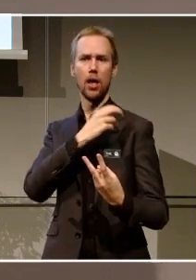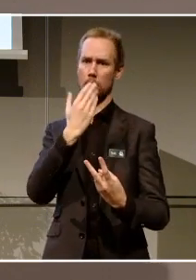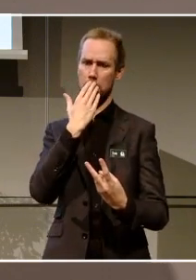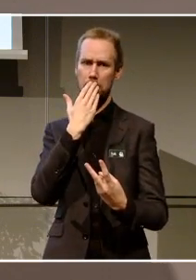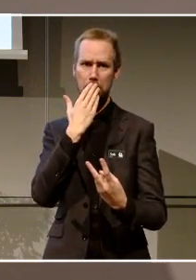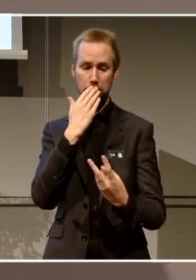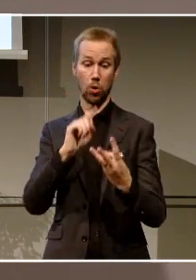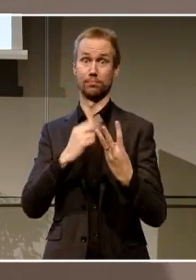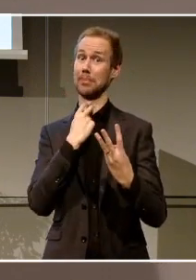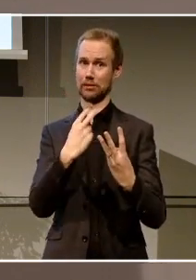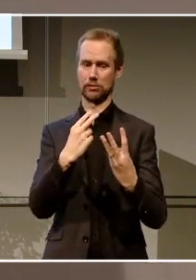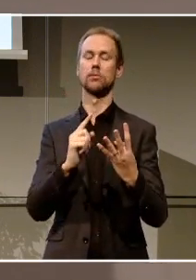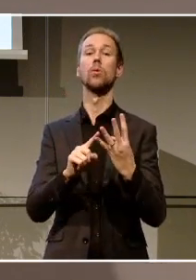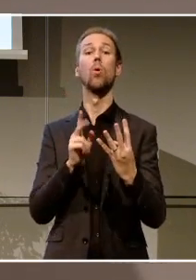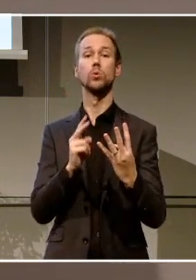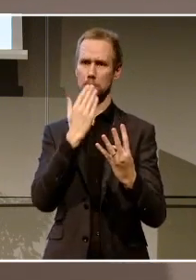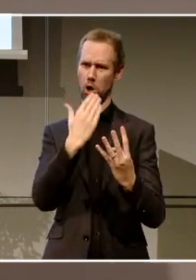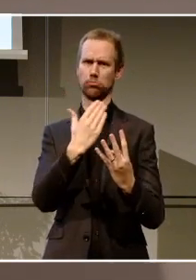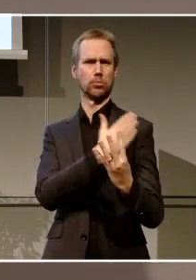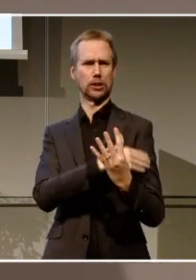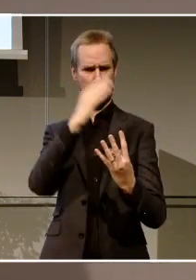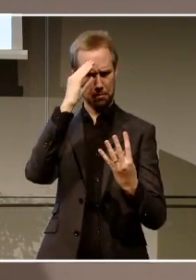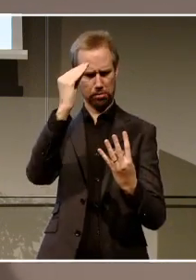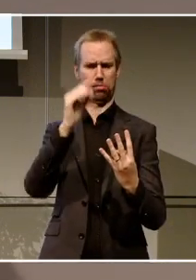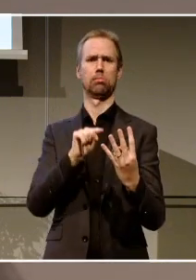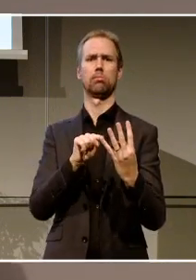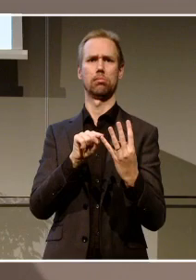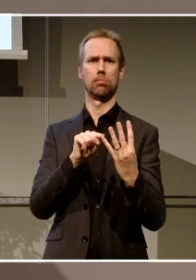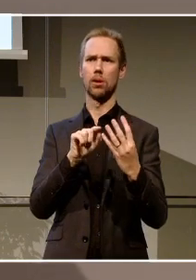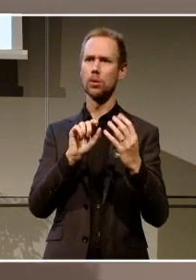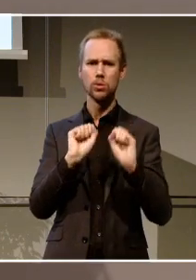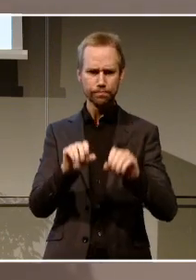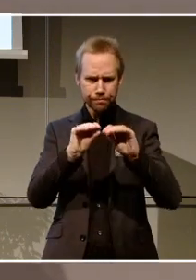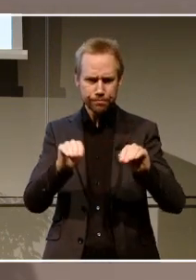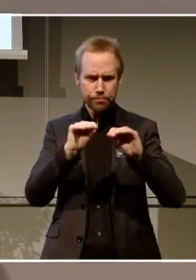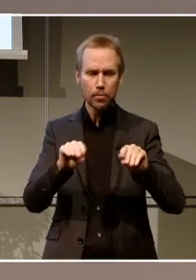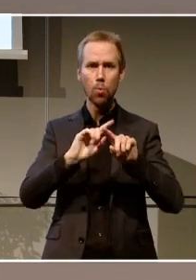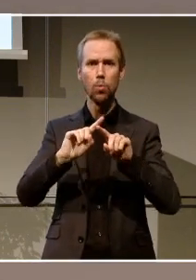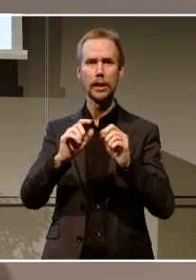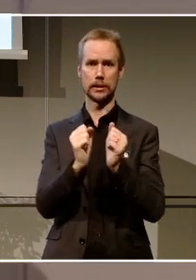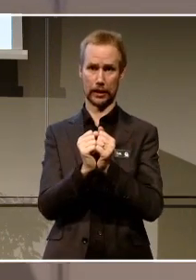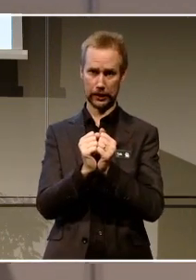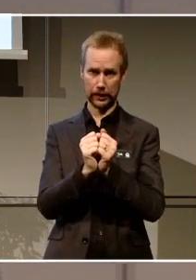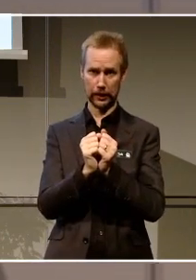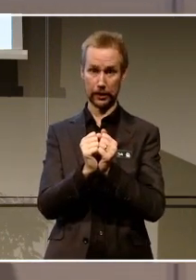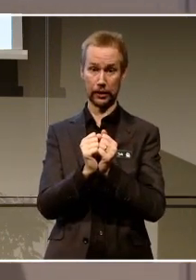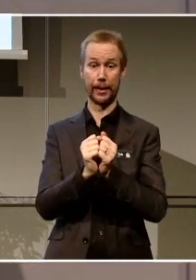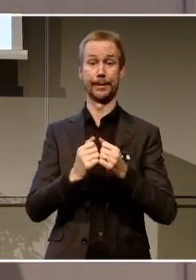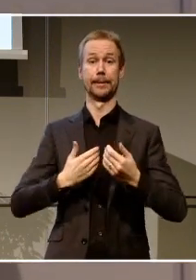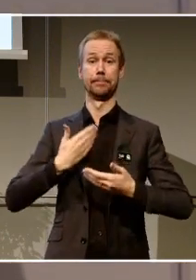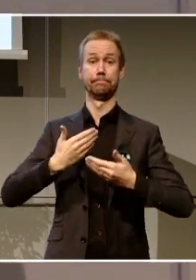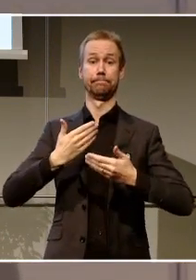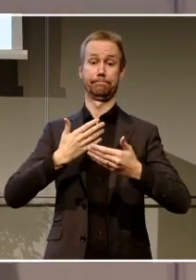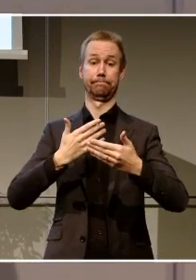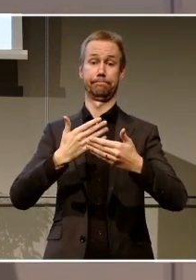och så kom man på att man behöver tjänstemän. Och då skulle man utbilda dem på olika sätt. Men idag så är ju staten så